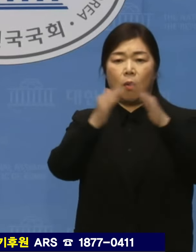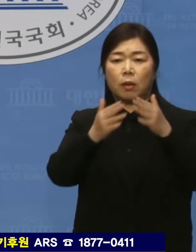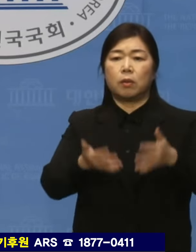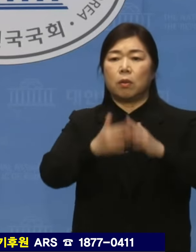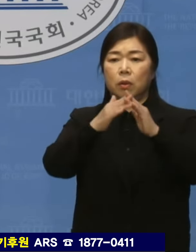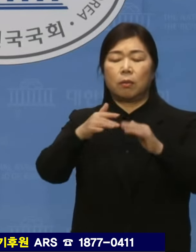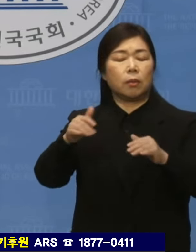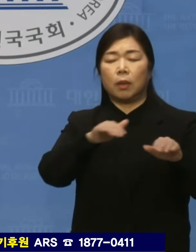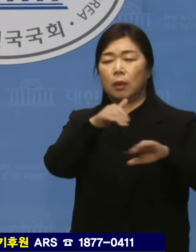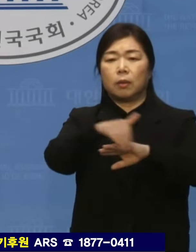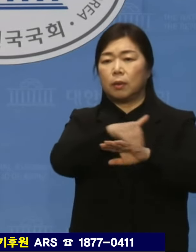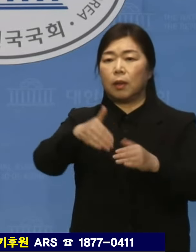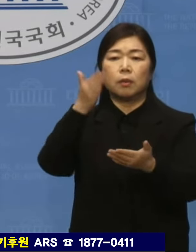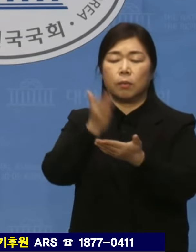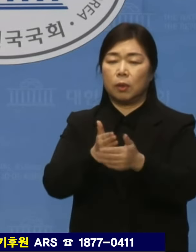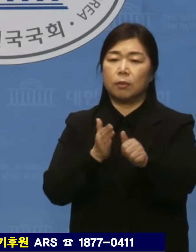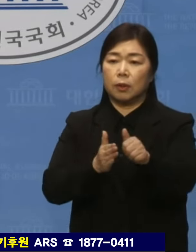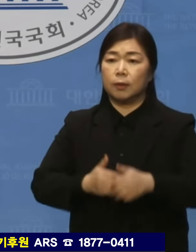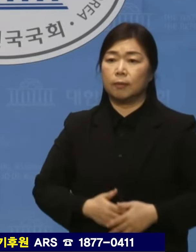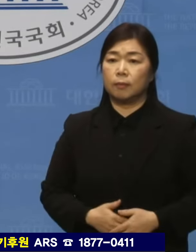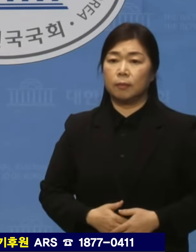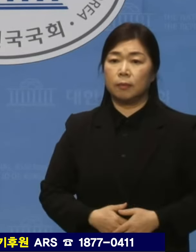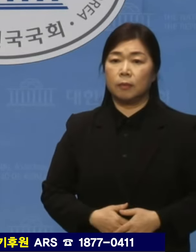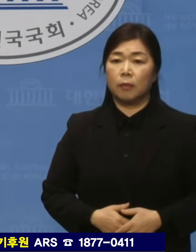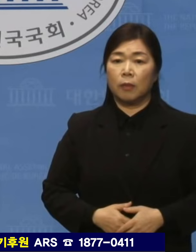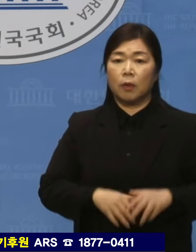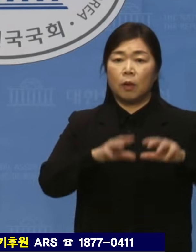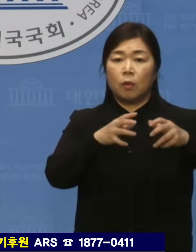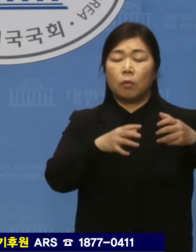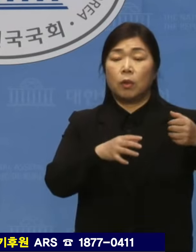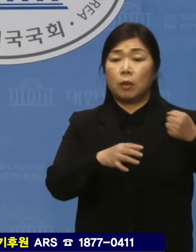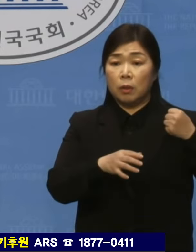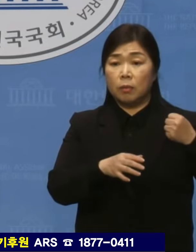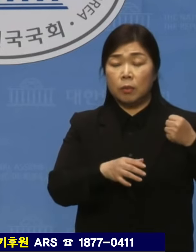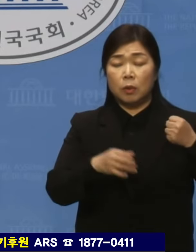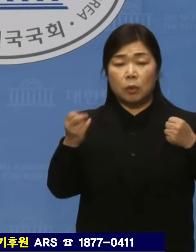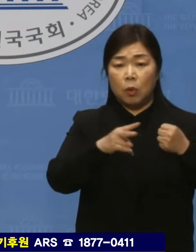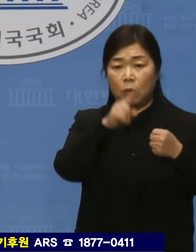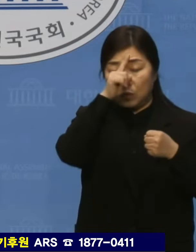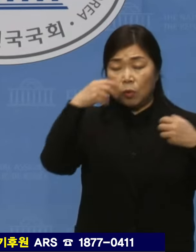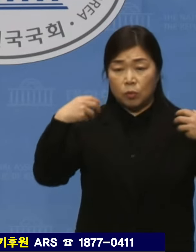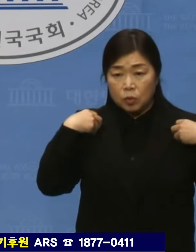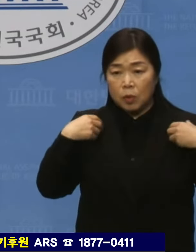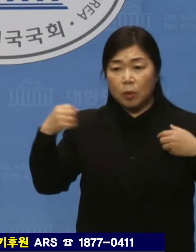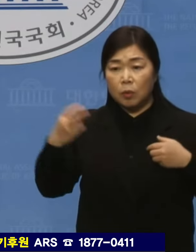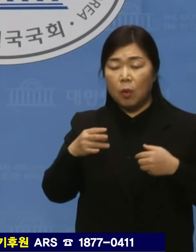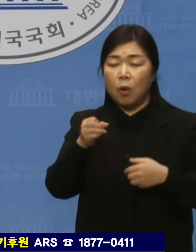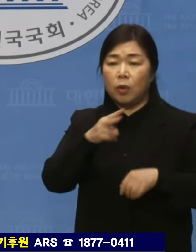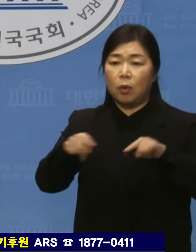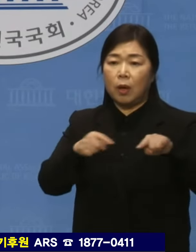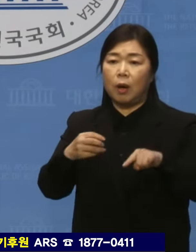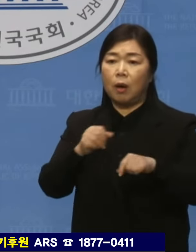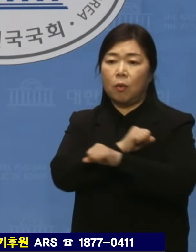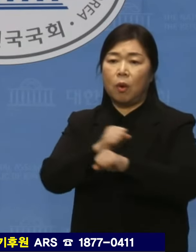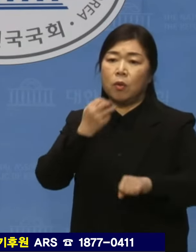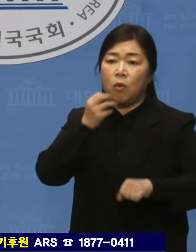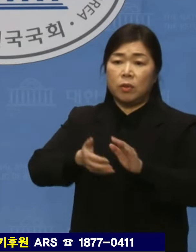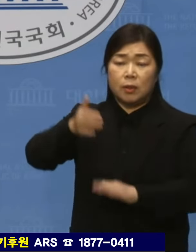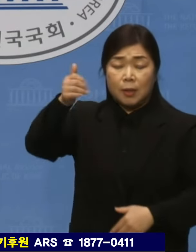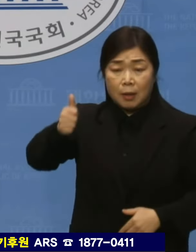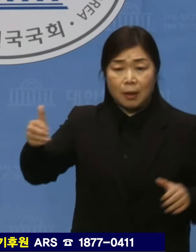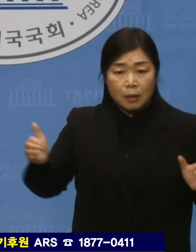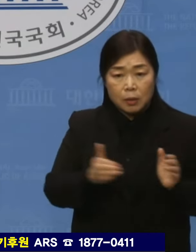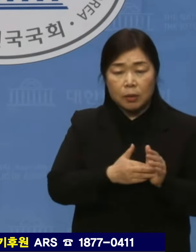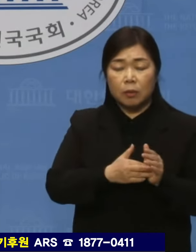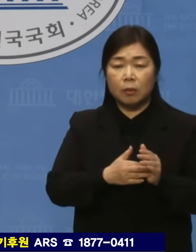윤석열 대통령과 정부, 국민의힘도 모자라 이젠 여당 광역지자체장까지 역사 쿠데타에 가담해 시민의